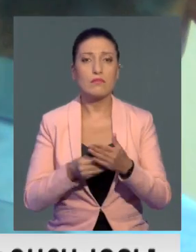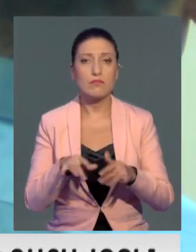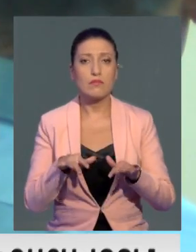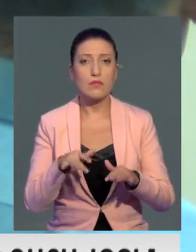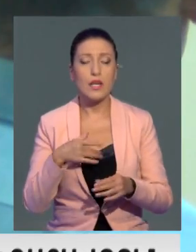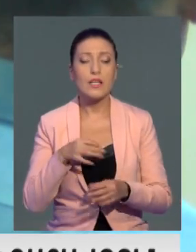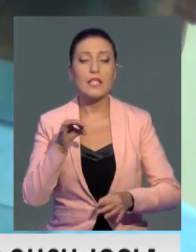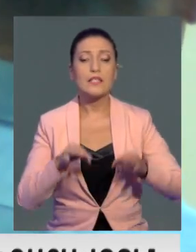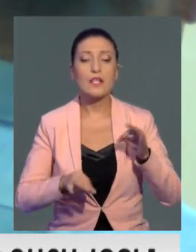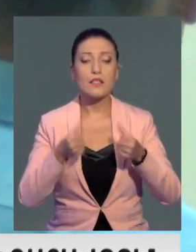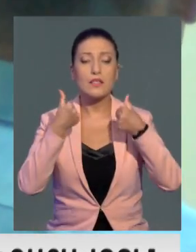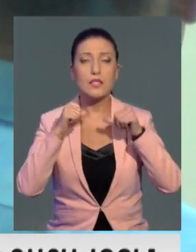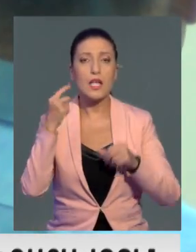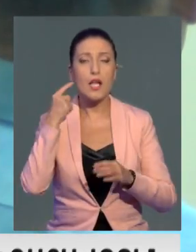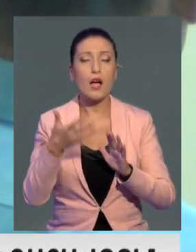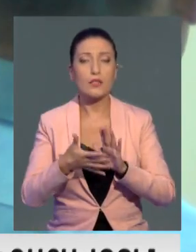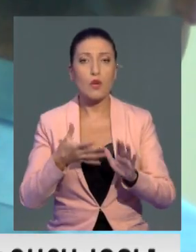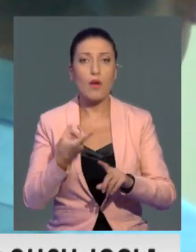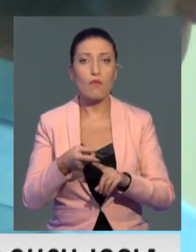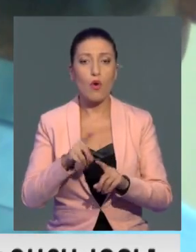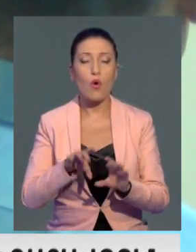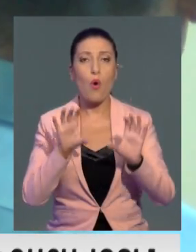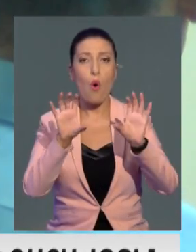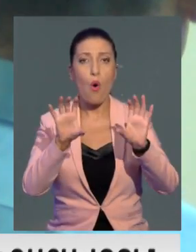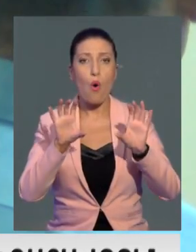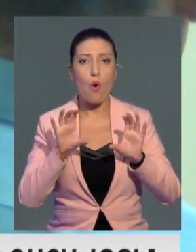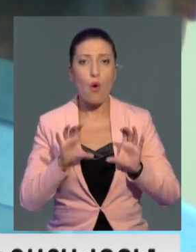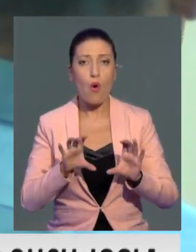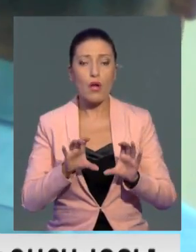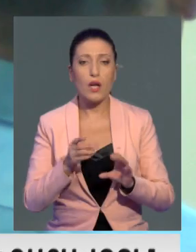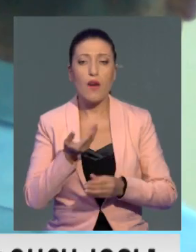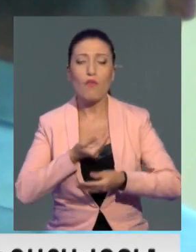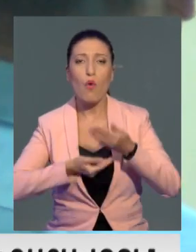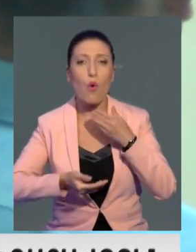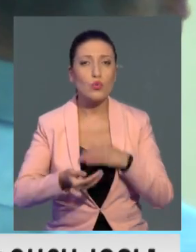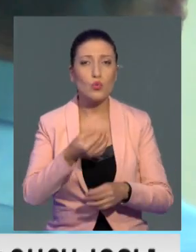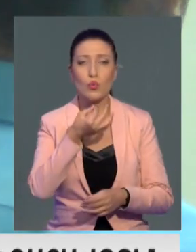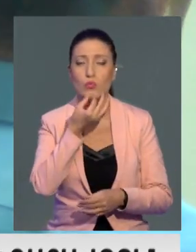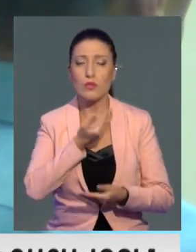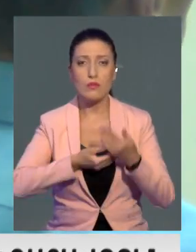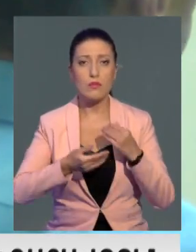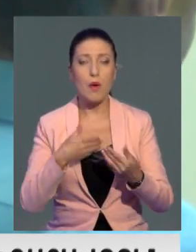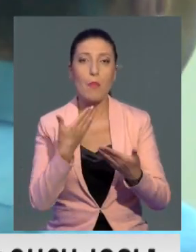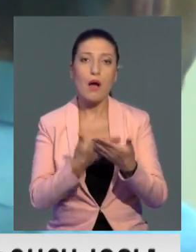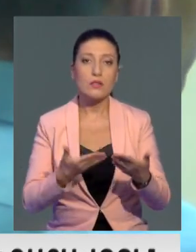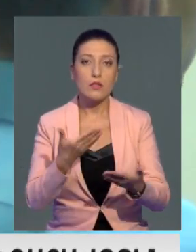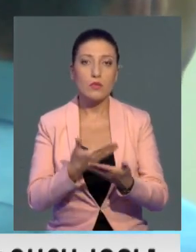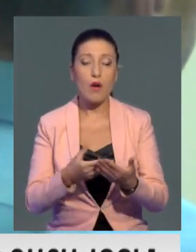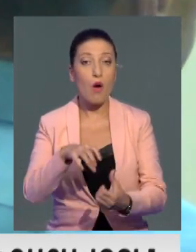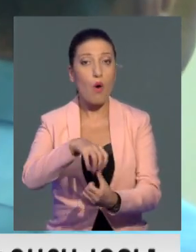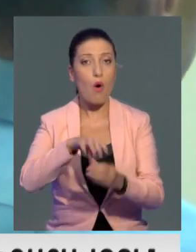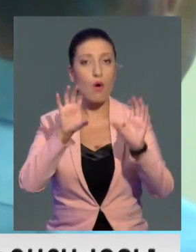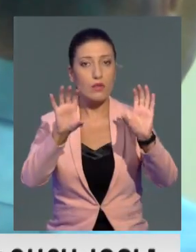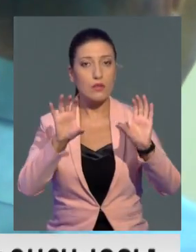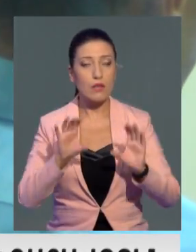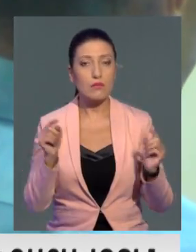մի բան եմ հասկանում, որ օրենքը ոնց որ պլաստինին լինի, ոնց ուզես մեկնաբանես, թեկուզ օրենսդրական